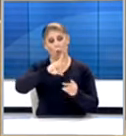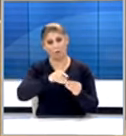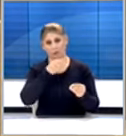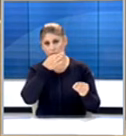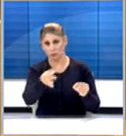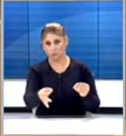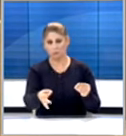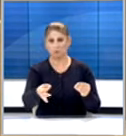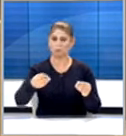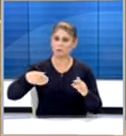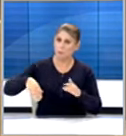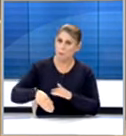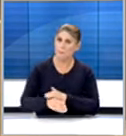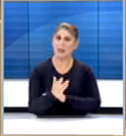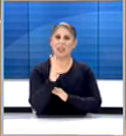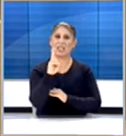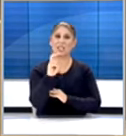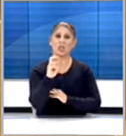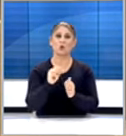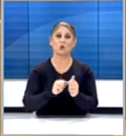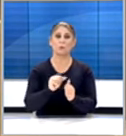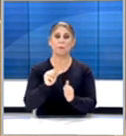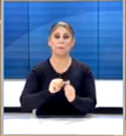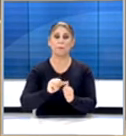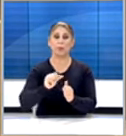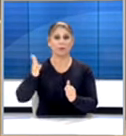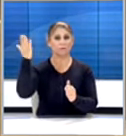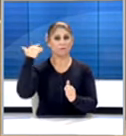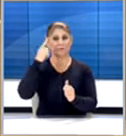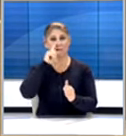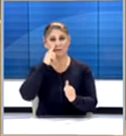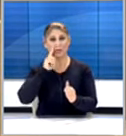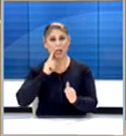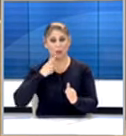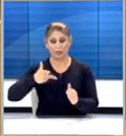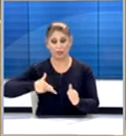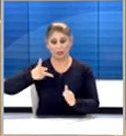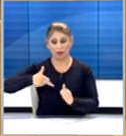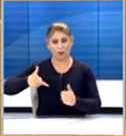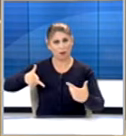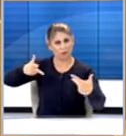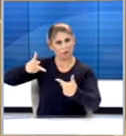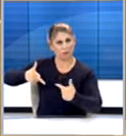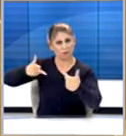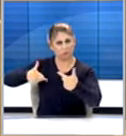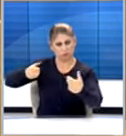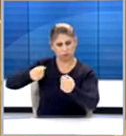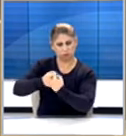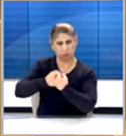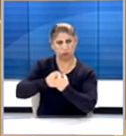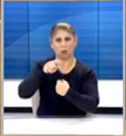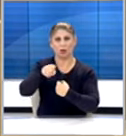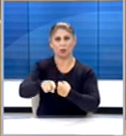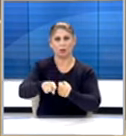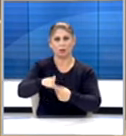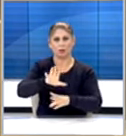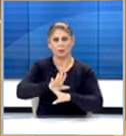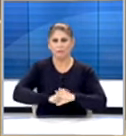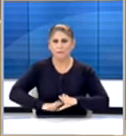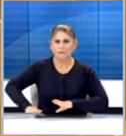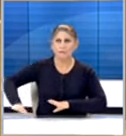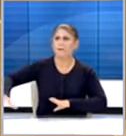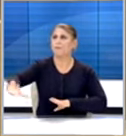Έχουν περάσει 20 μήνες από την τραγωδία των Τεμπών. Το συλλογικό τραύμα υπάρχει.